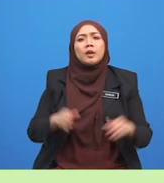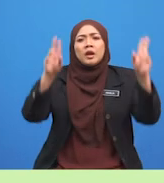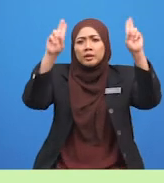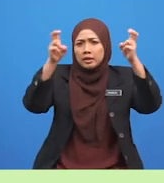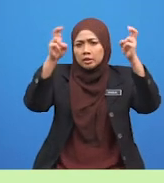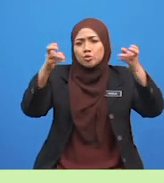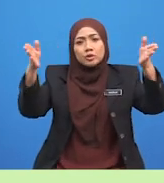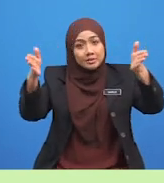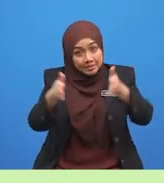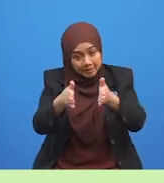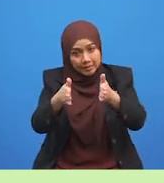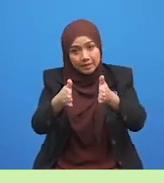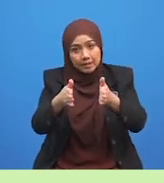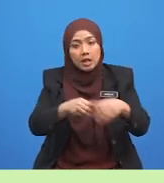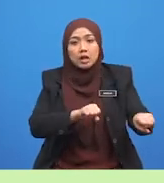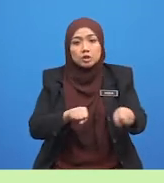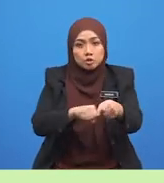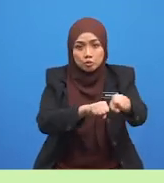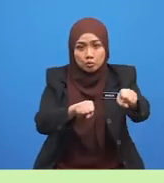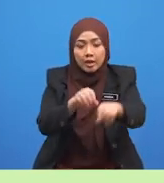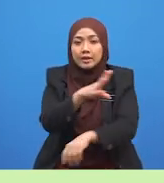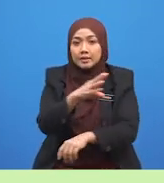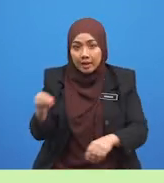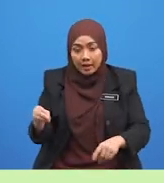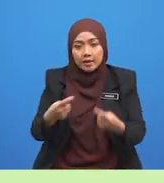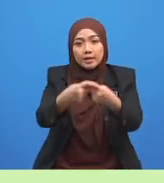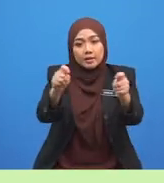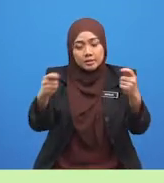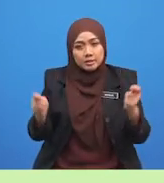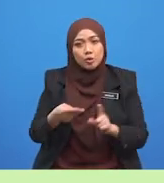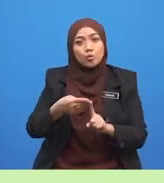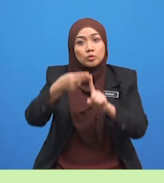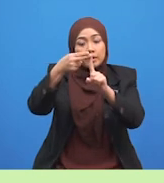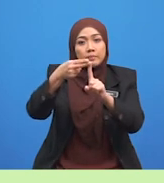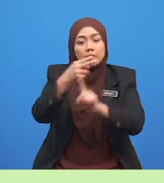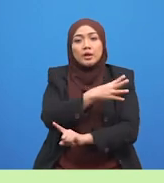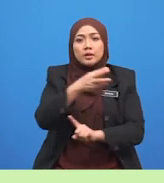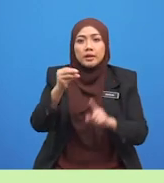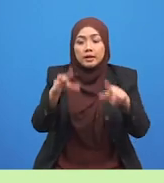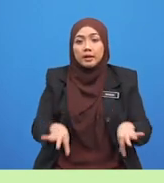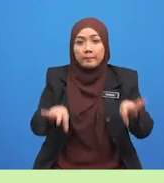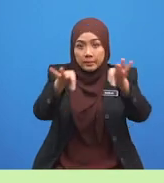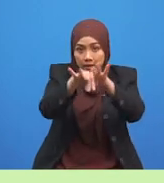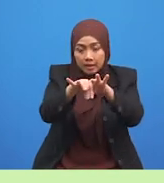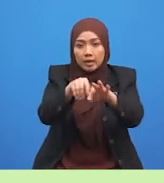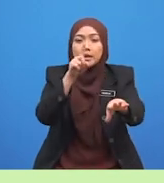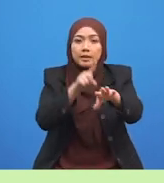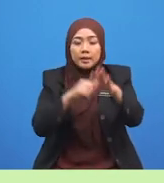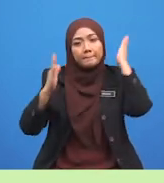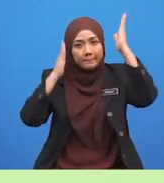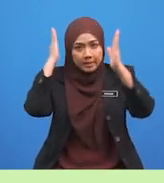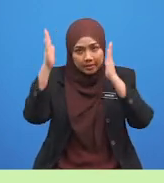kali ini ialah sungai dan tasik utama dan kepentingannya di